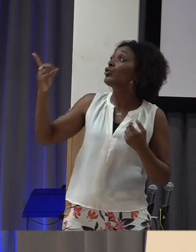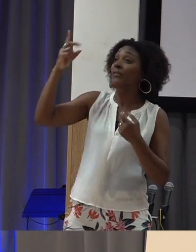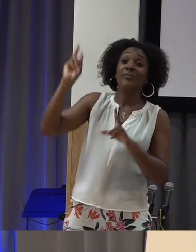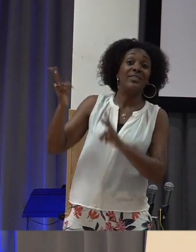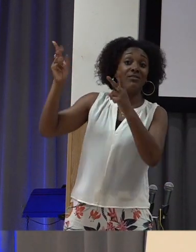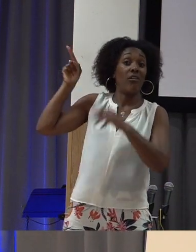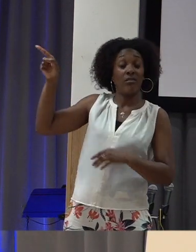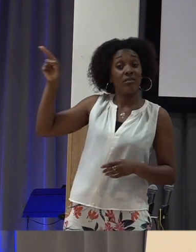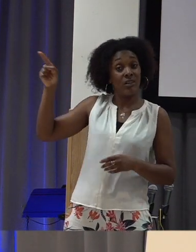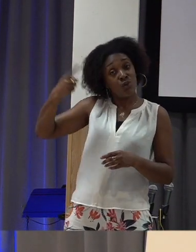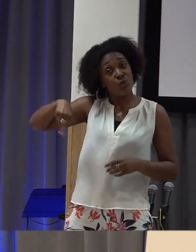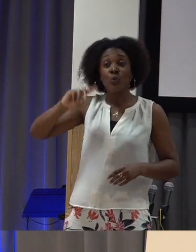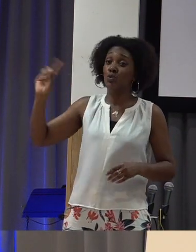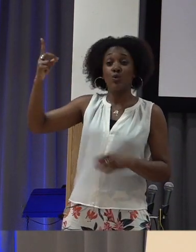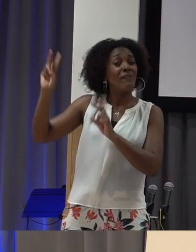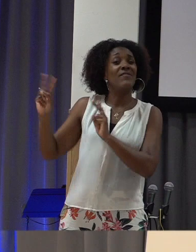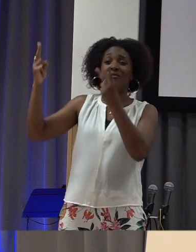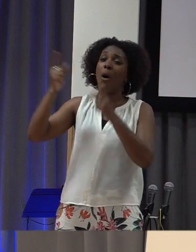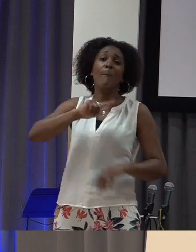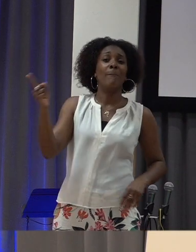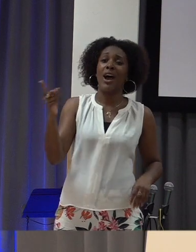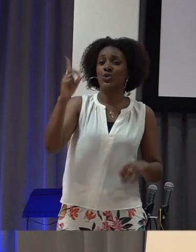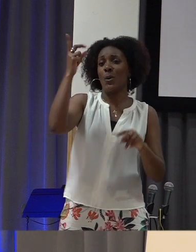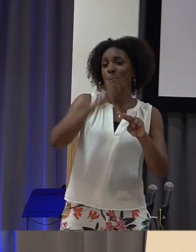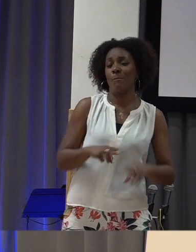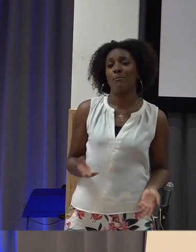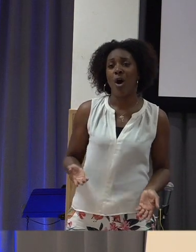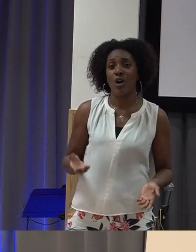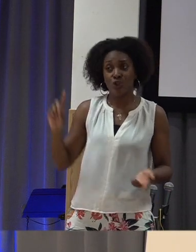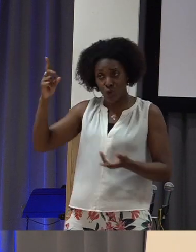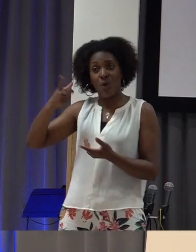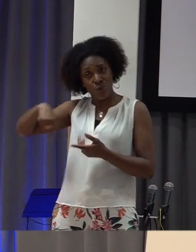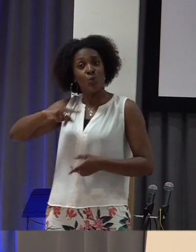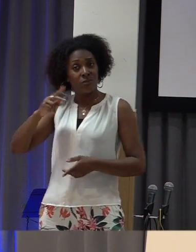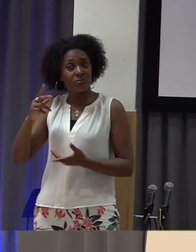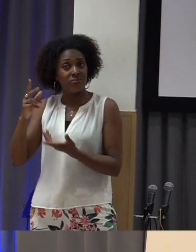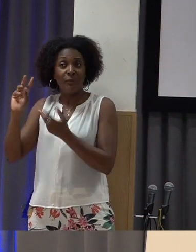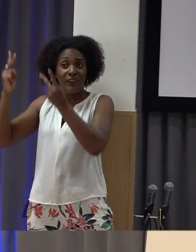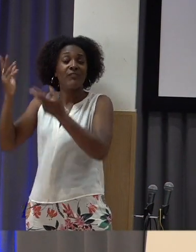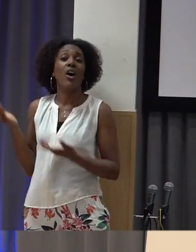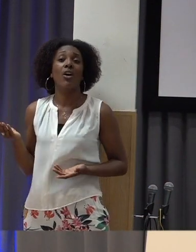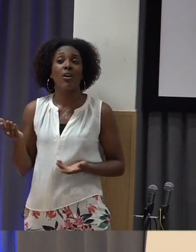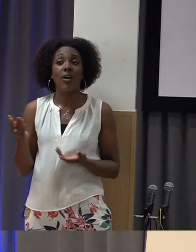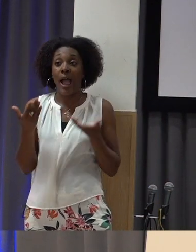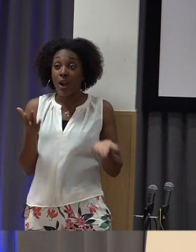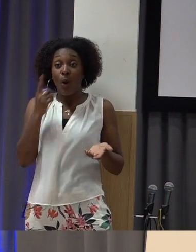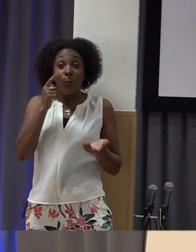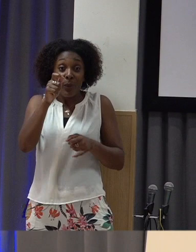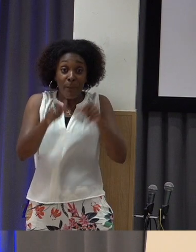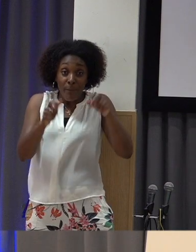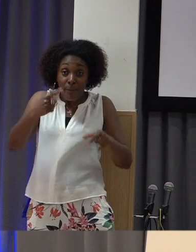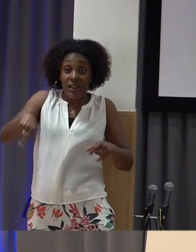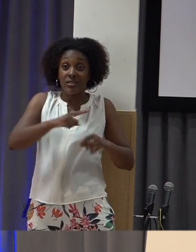notre Dieu est un Dieu vivant, et non pas le Dieu des morts, mais le Dieu des vivants. Alors pour le chrétien, la foi n'est pas